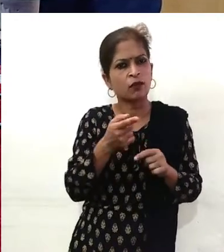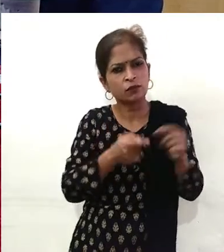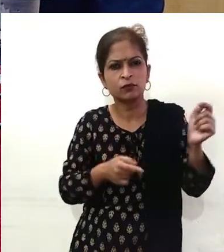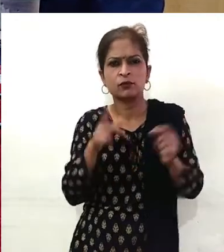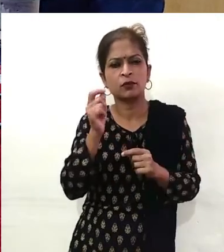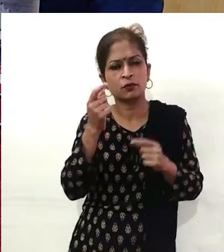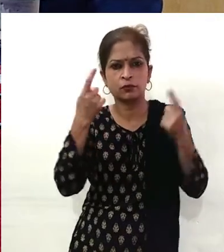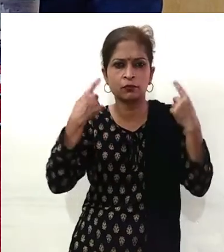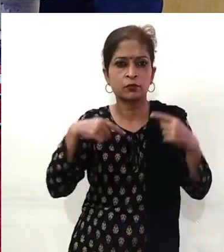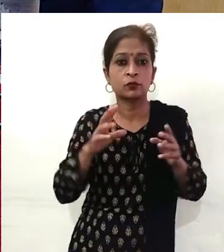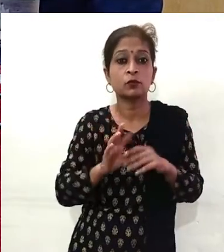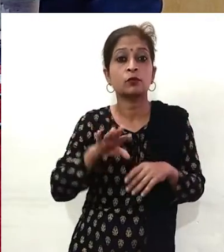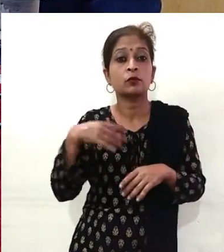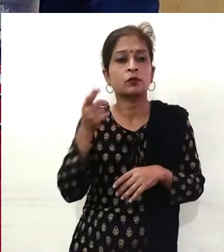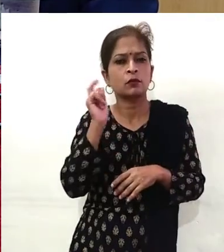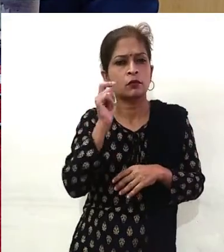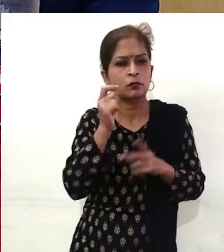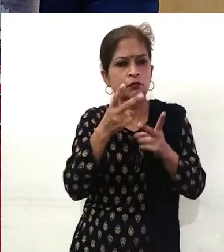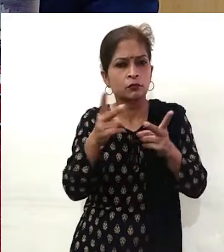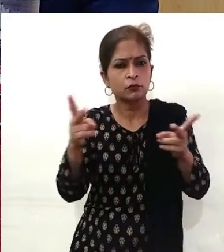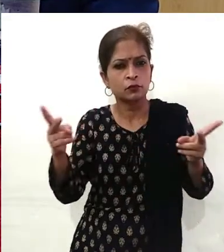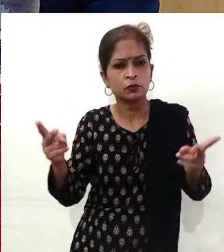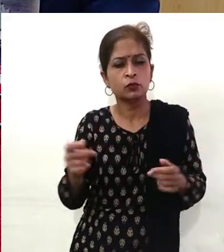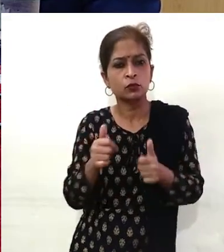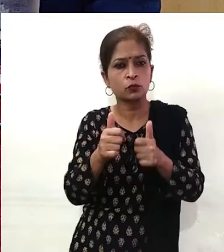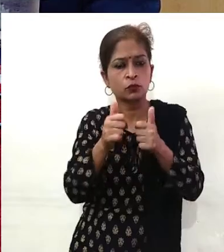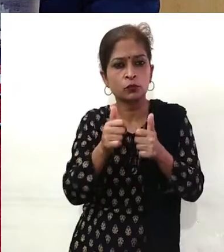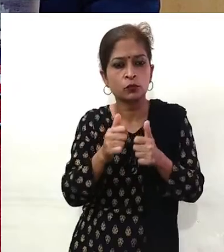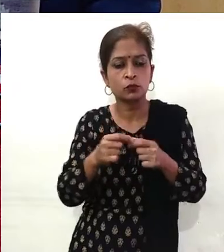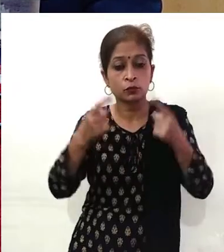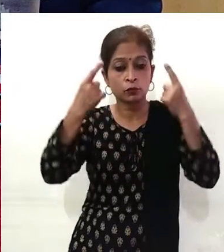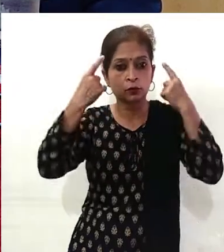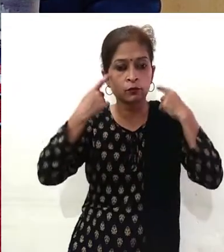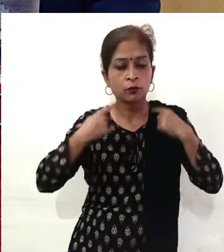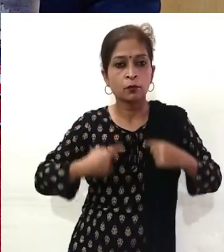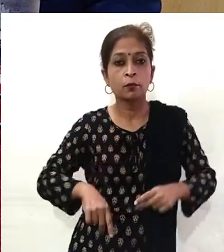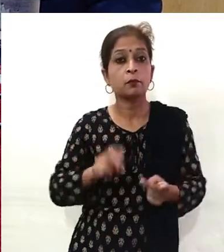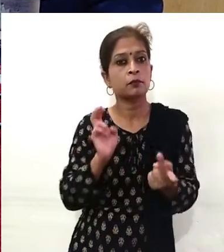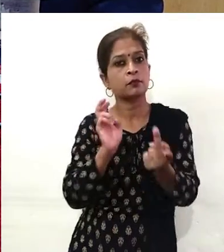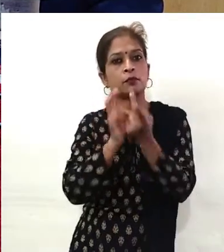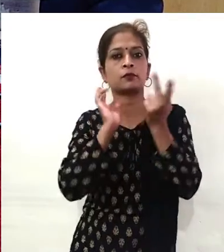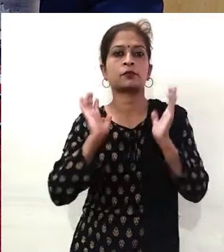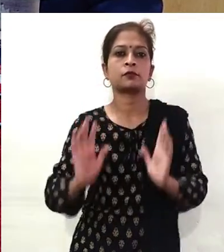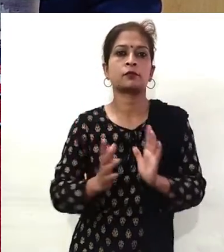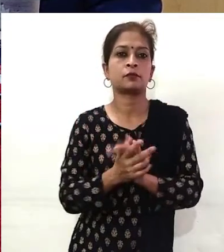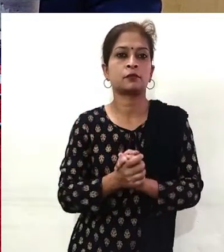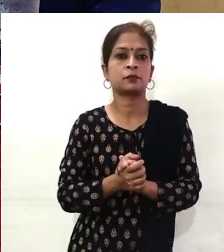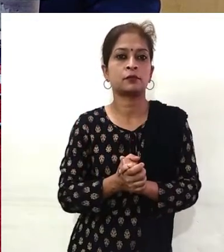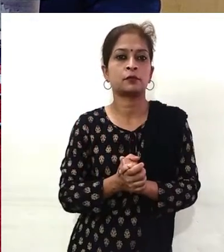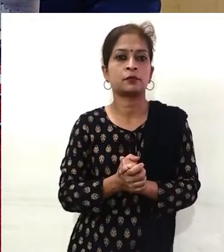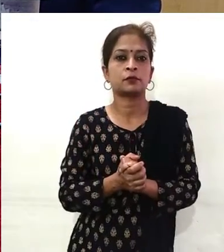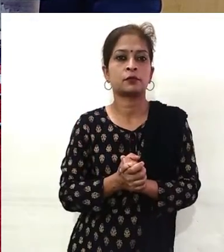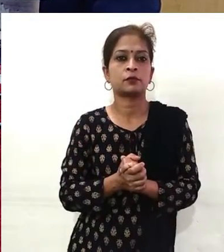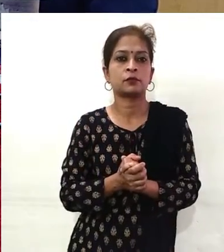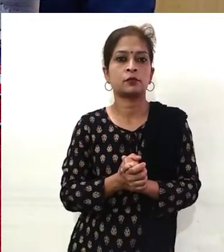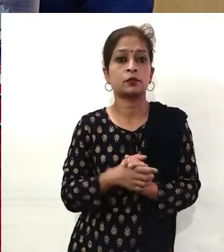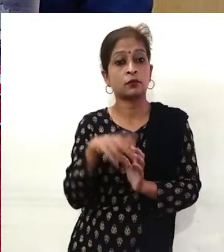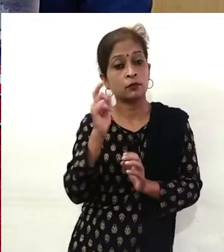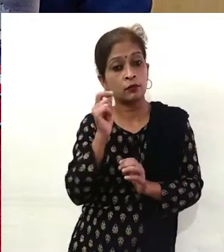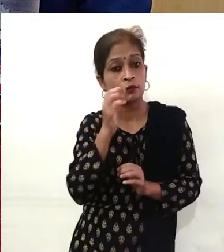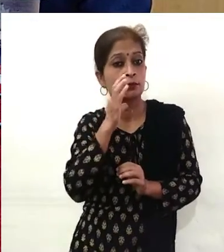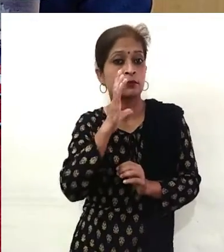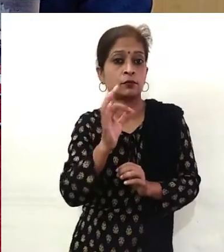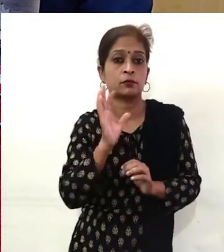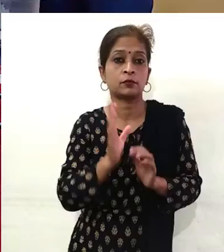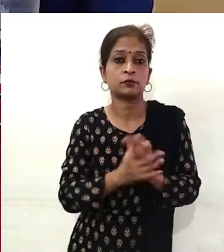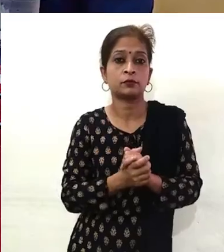अधूरा और अपने कर्मों के चलते अपने आप को संपूर्ण करता, वो उसका दायित्व है। तो पुरुषोत्तम भी